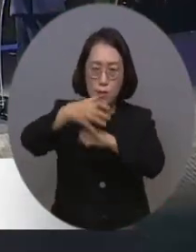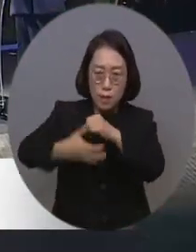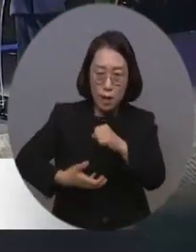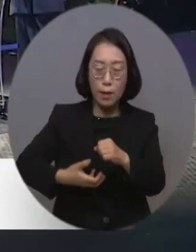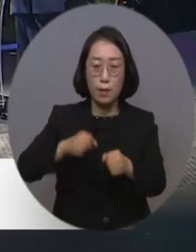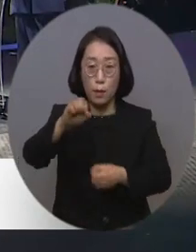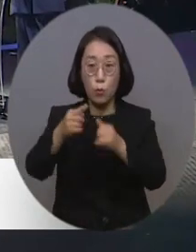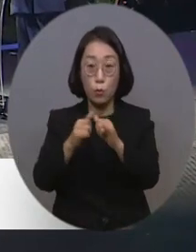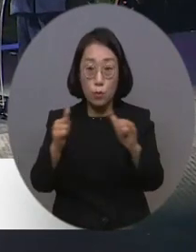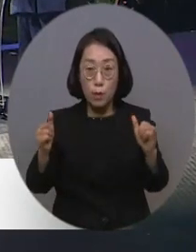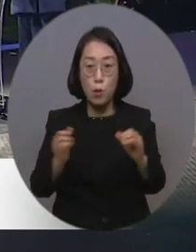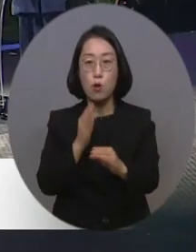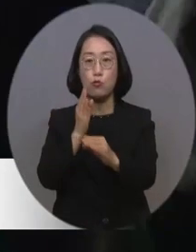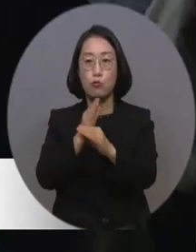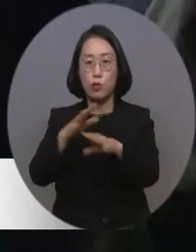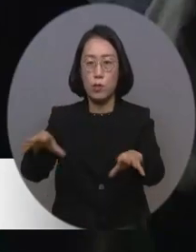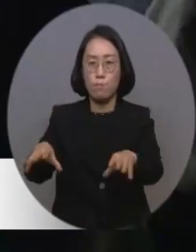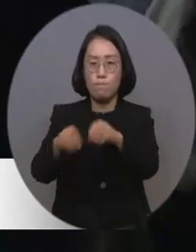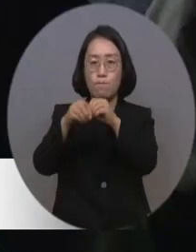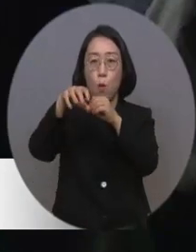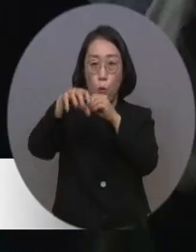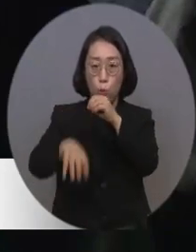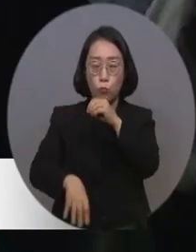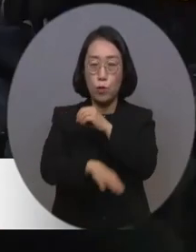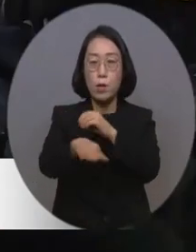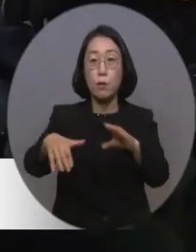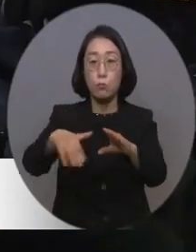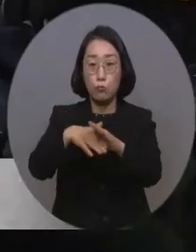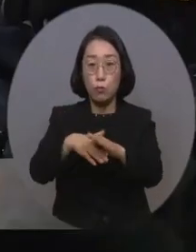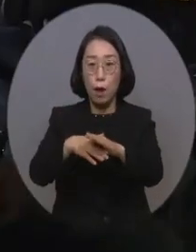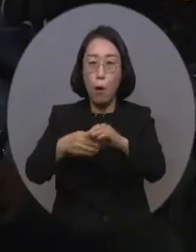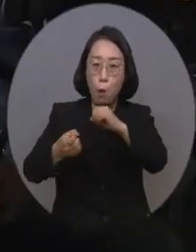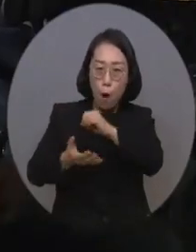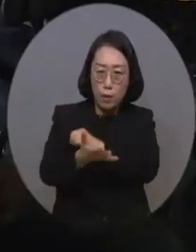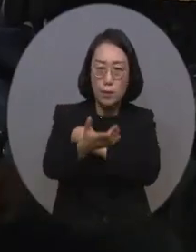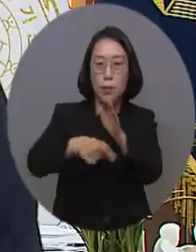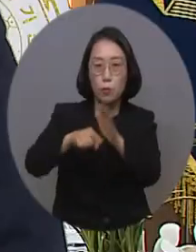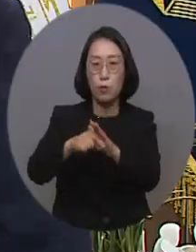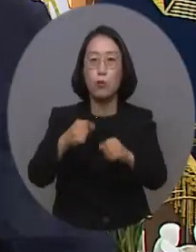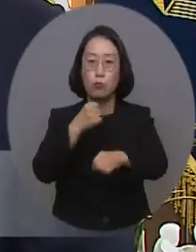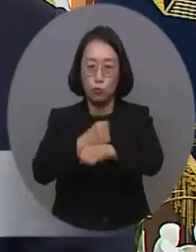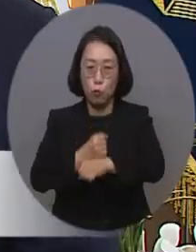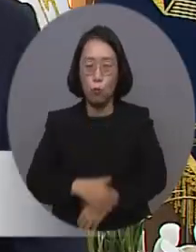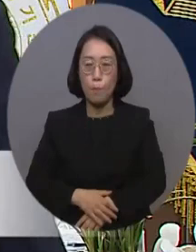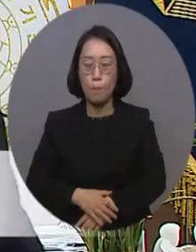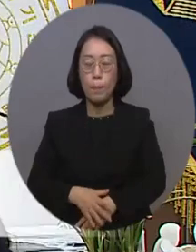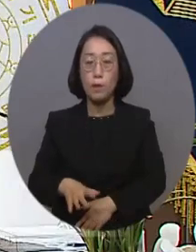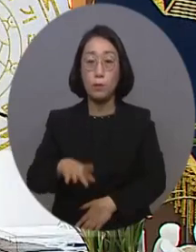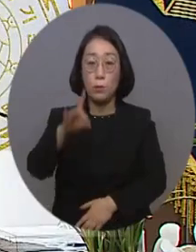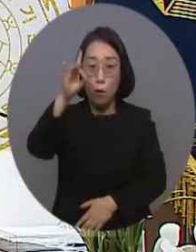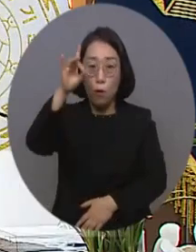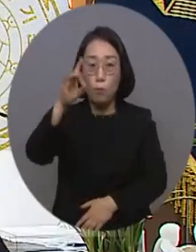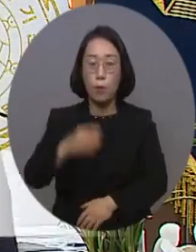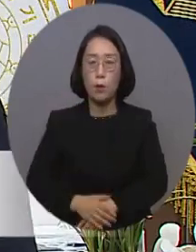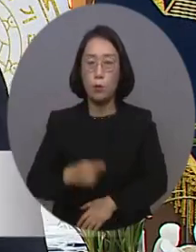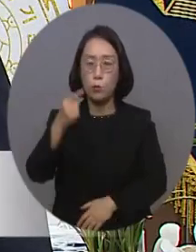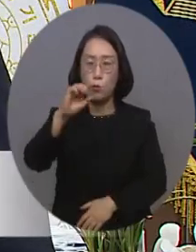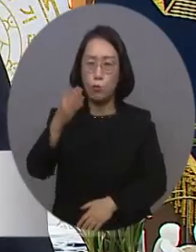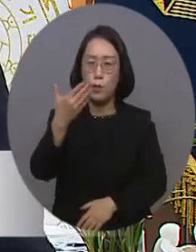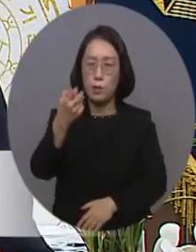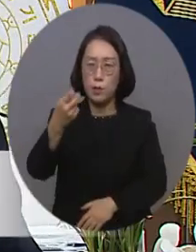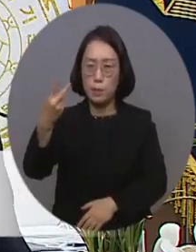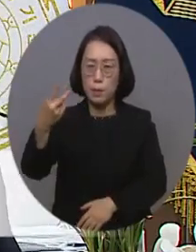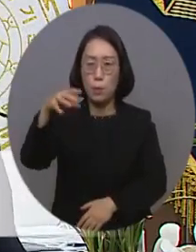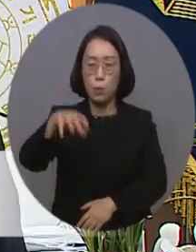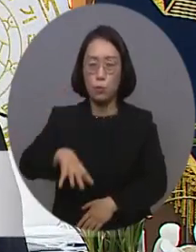태권도인들의 구심점 역할을 하며 우리 문화의 확산에 앞장서고 있습니다. 처음에 72년도에